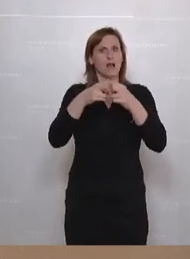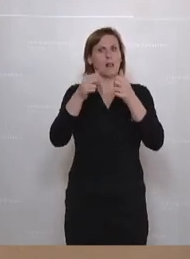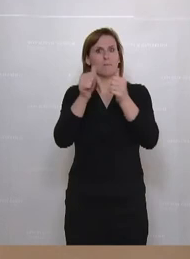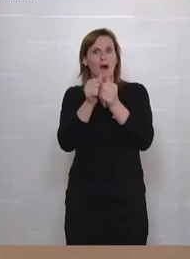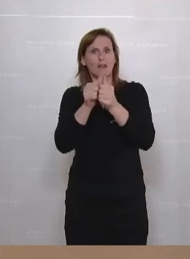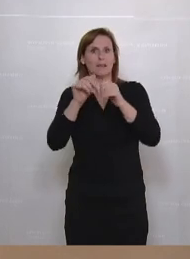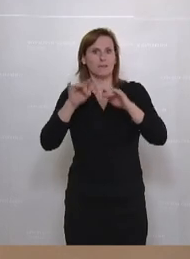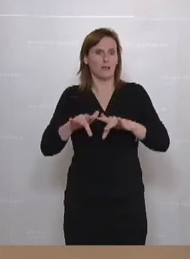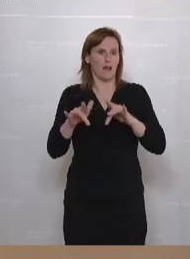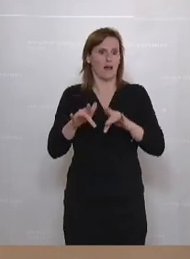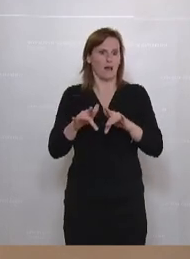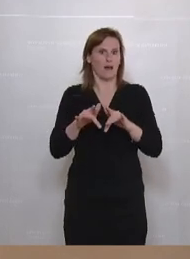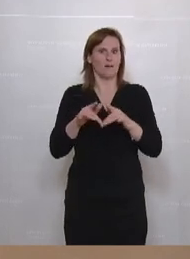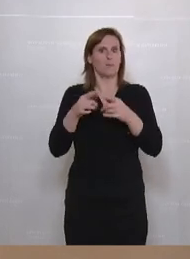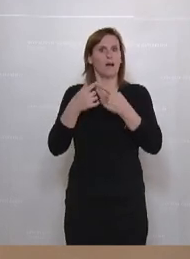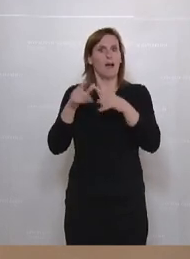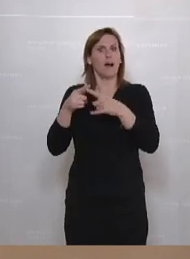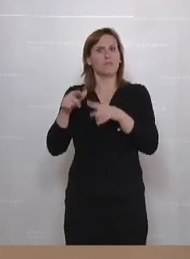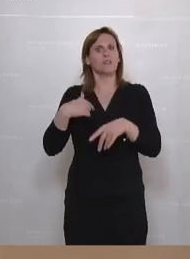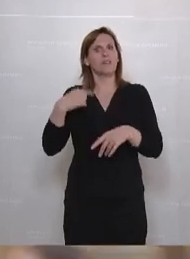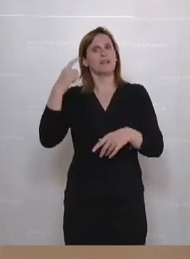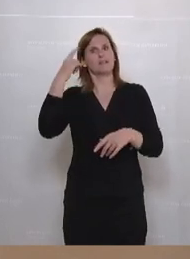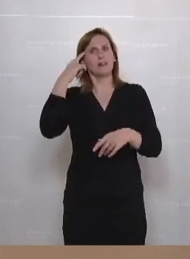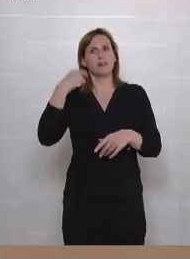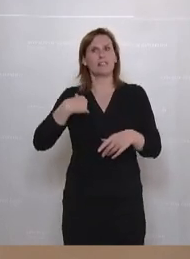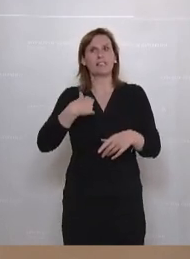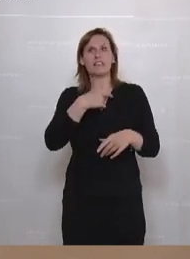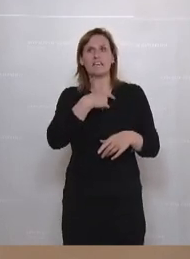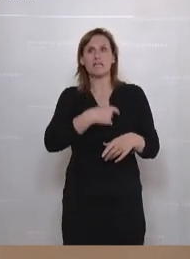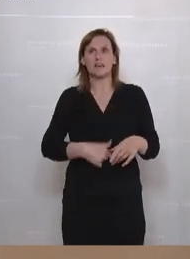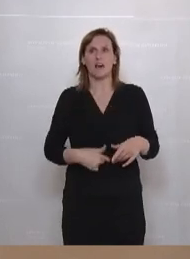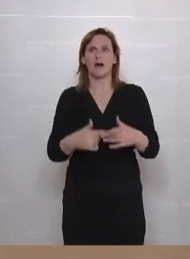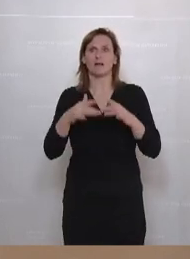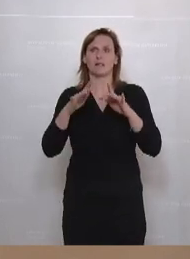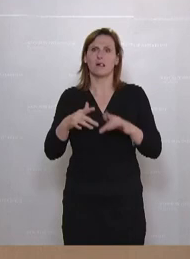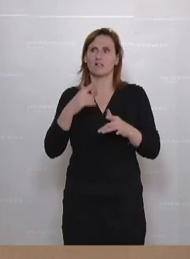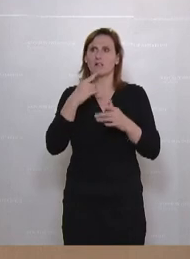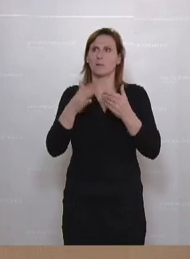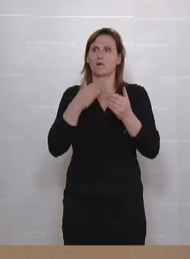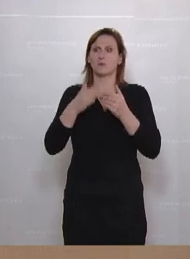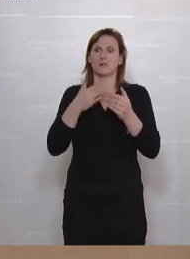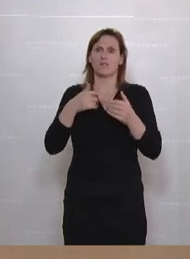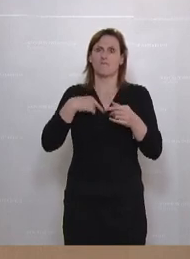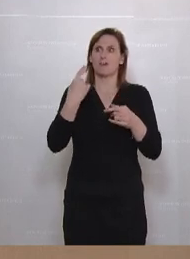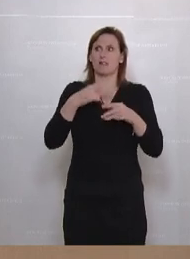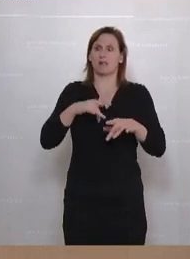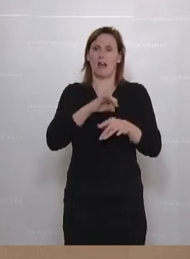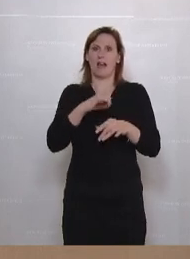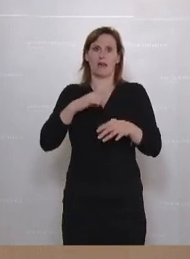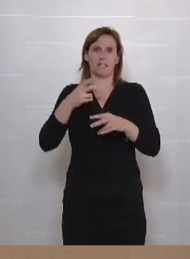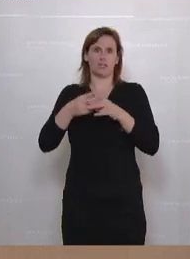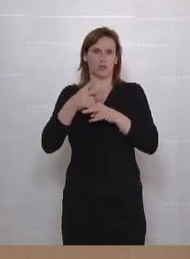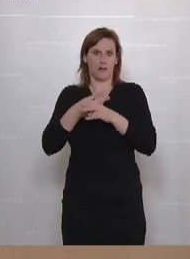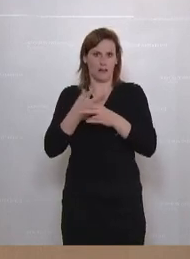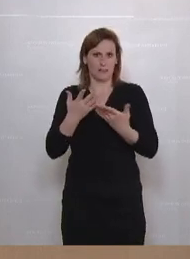Ort. Andere, glaube ich, und das ist vielleicht ein Grundproblem, treten eher als Nationalstaaten auf. Ich glaube, wesentlich für uns ist